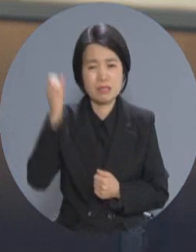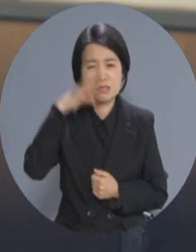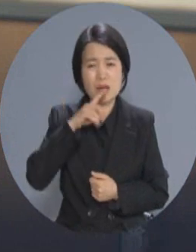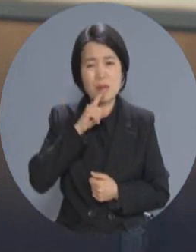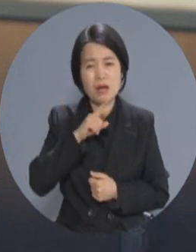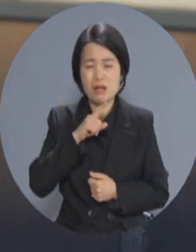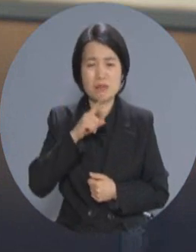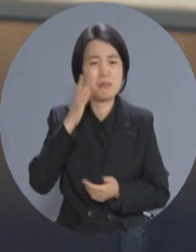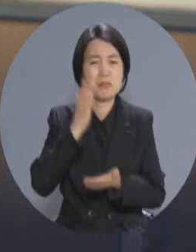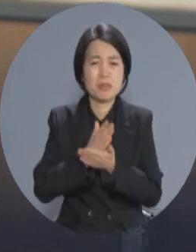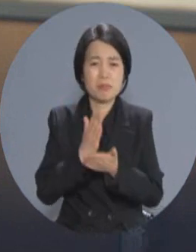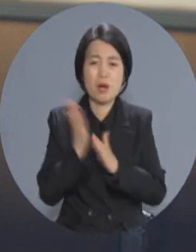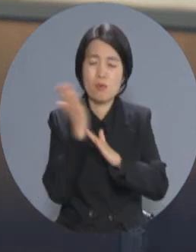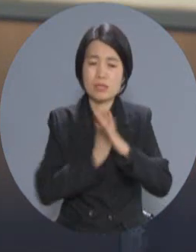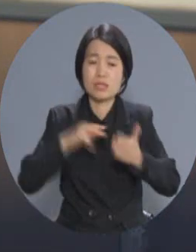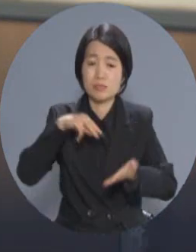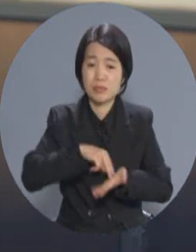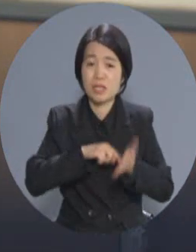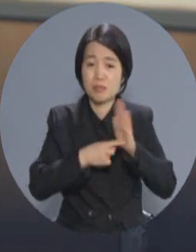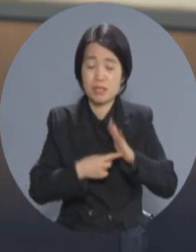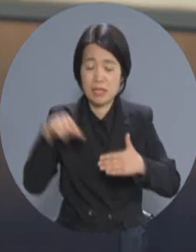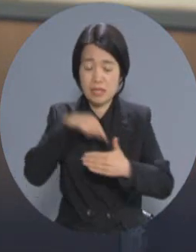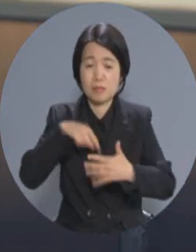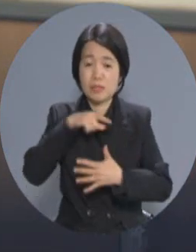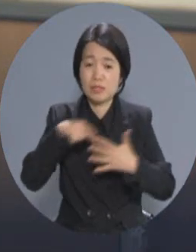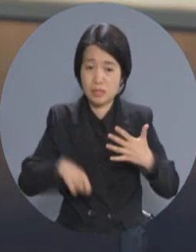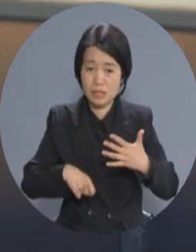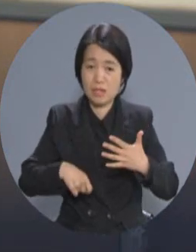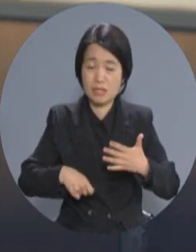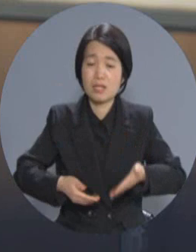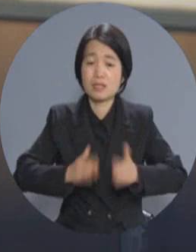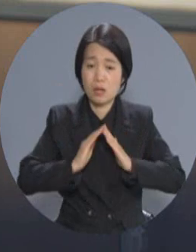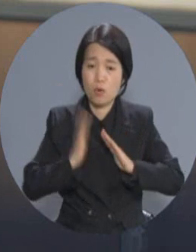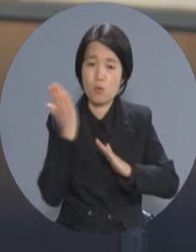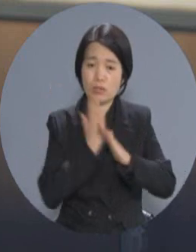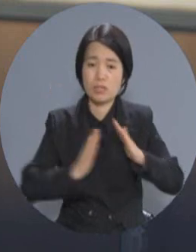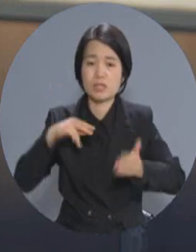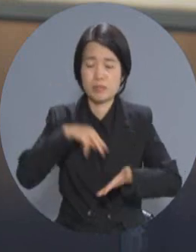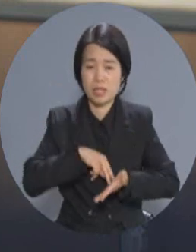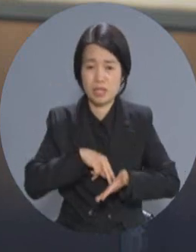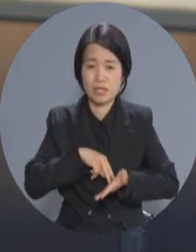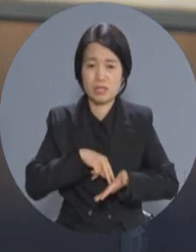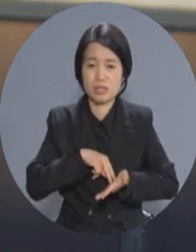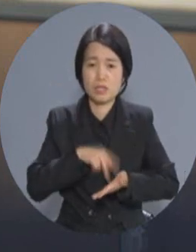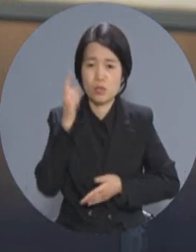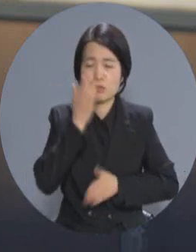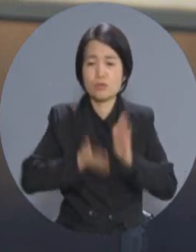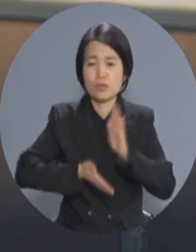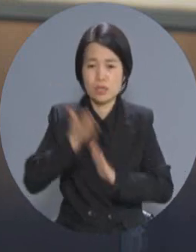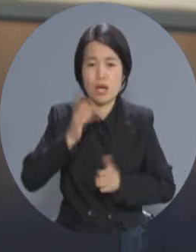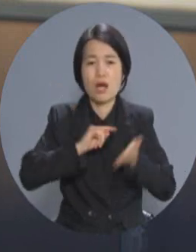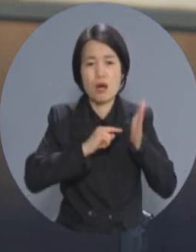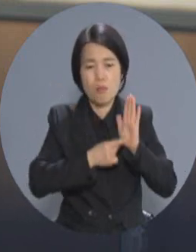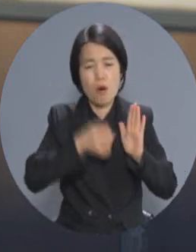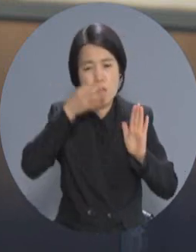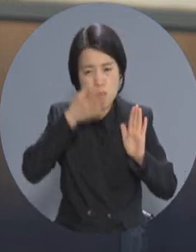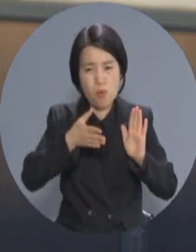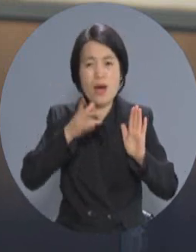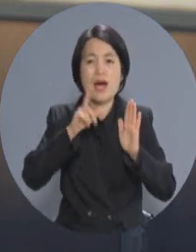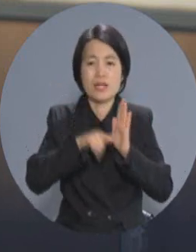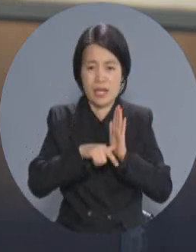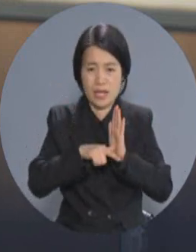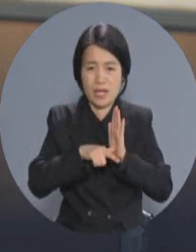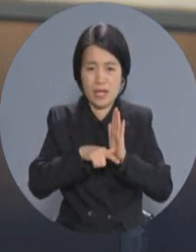것이 아니라 공식적인 입장이나 내부 방침 지침을 세워서 공식적인 입장을 6시가